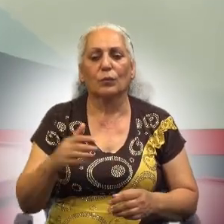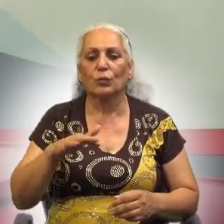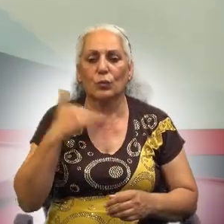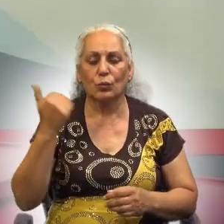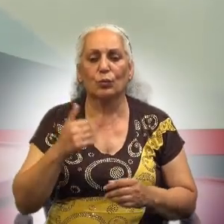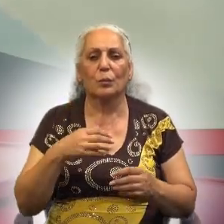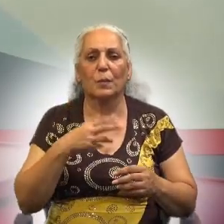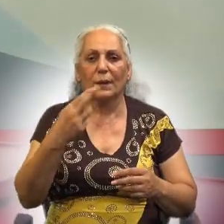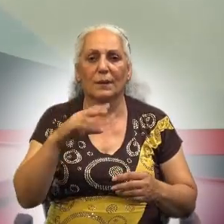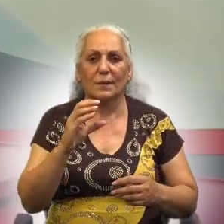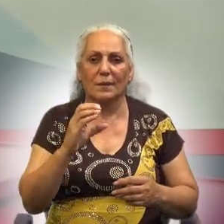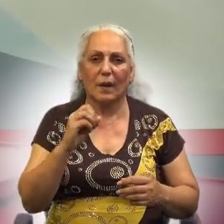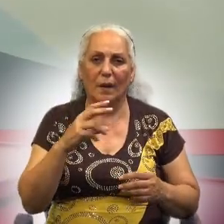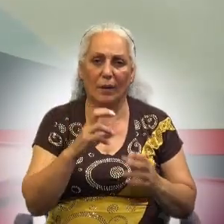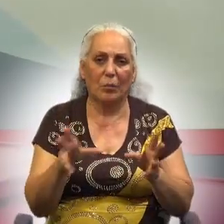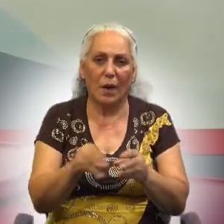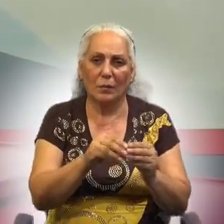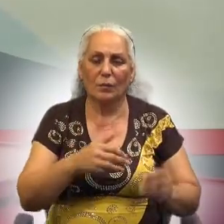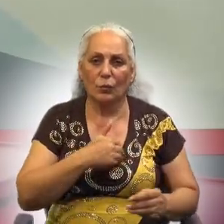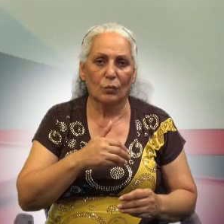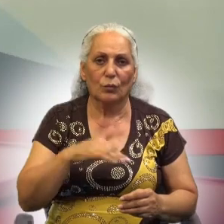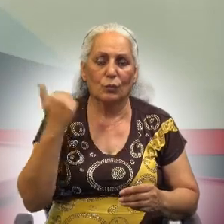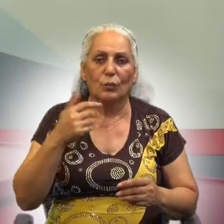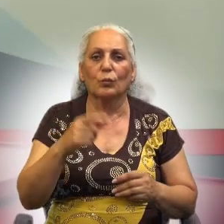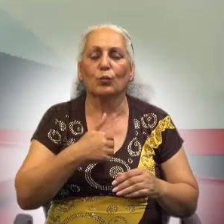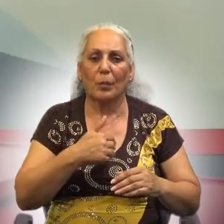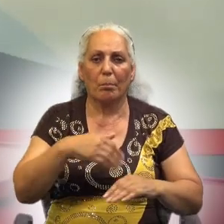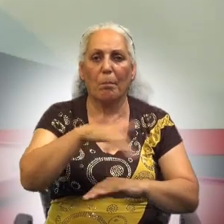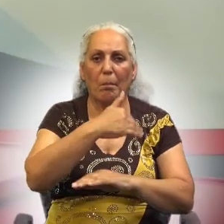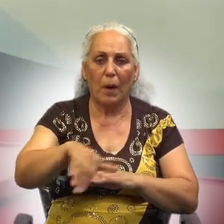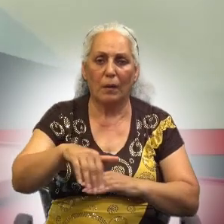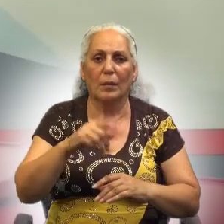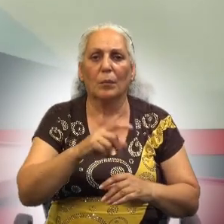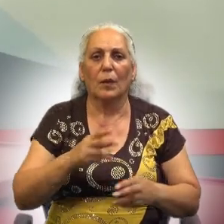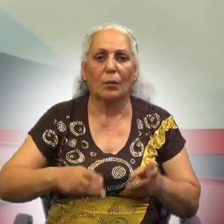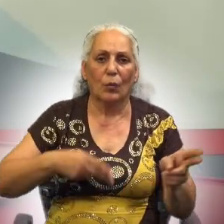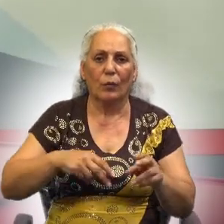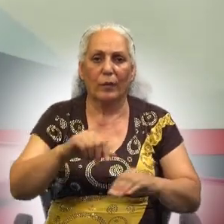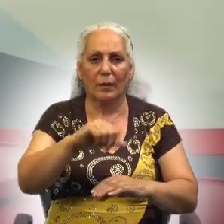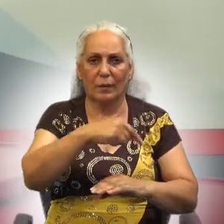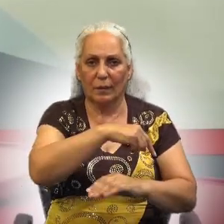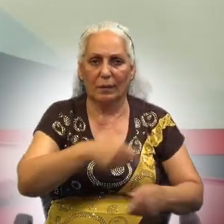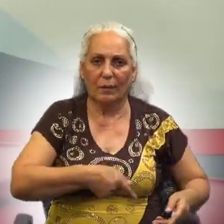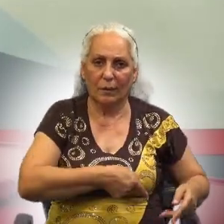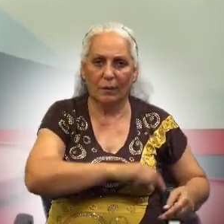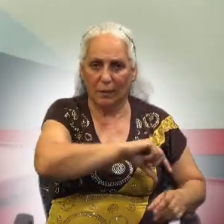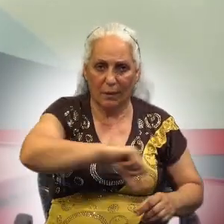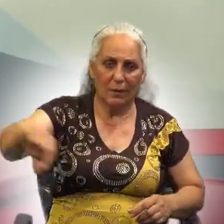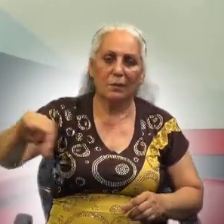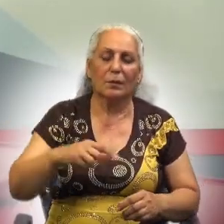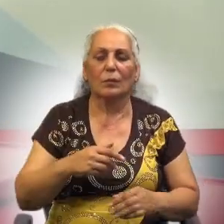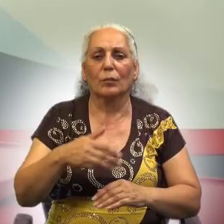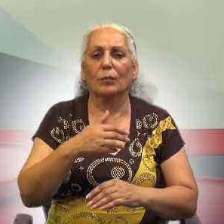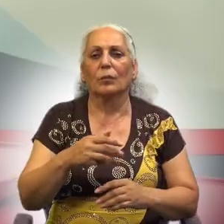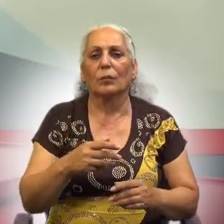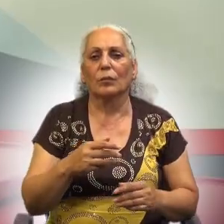դսեղին։ Բնակիչները պատրաստվում են փակել ճանապարհներն ու երկաթգիծը, եթե նման որոշում կայացվի։ Վաչե Մատինյանն է ուսումնասիրել